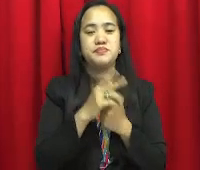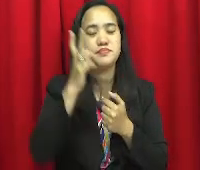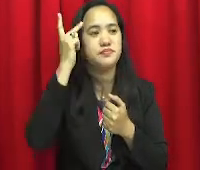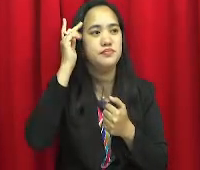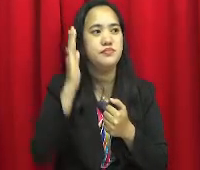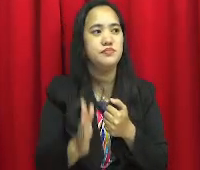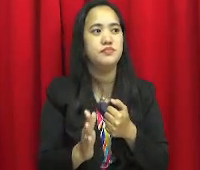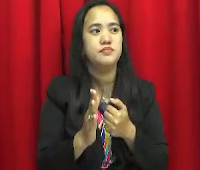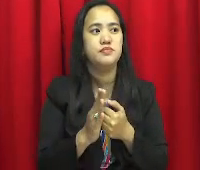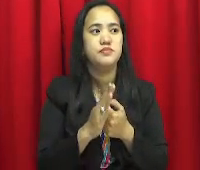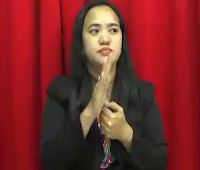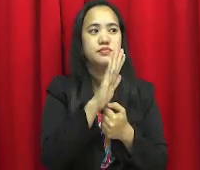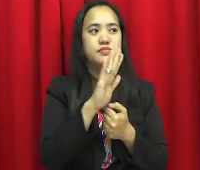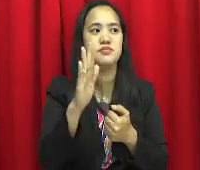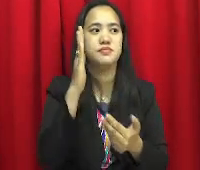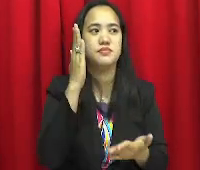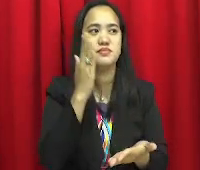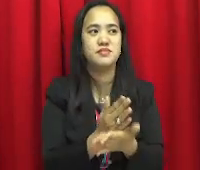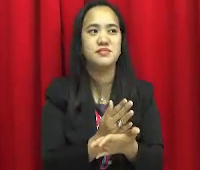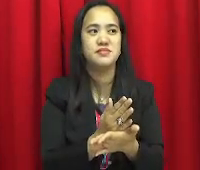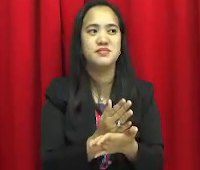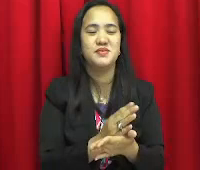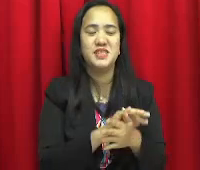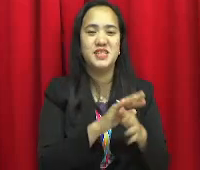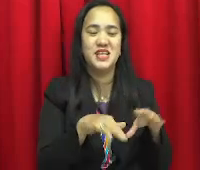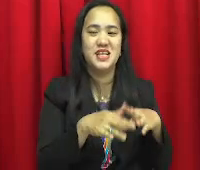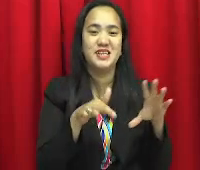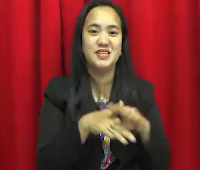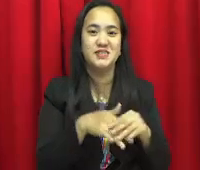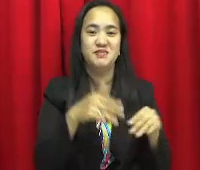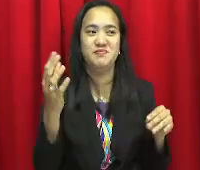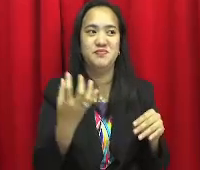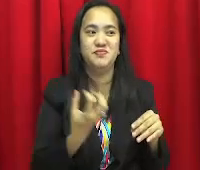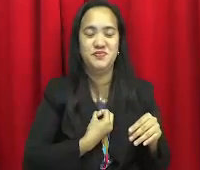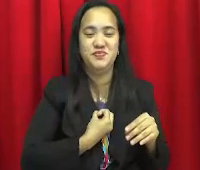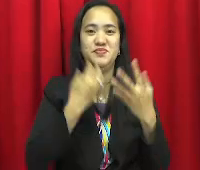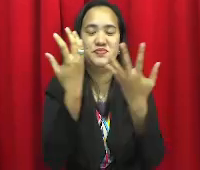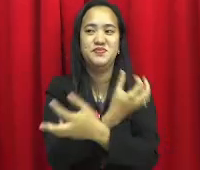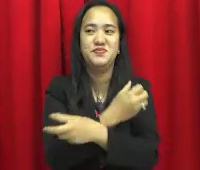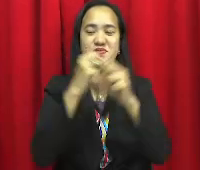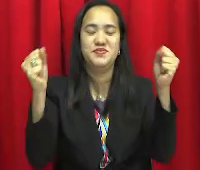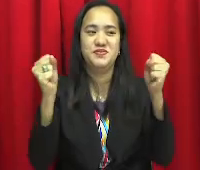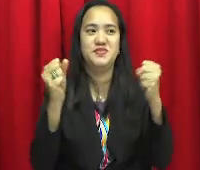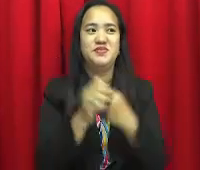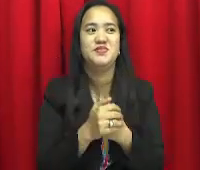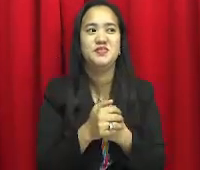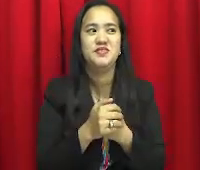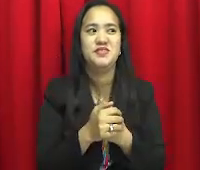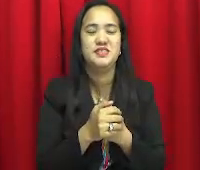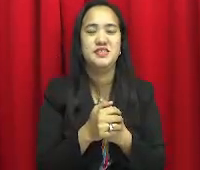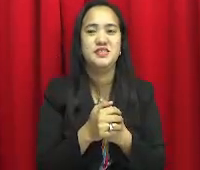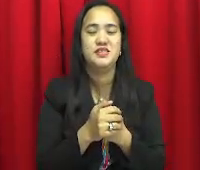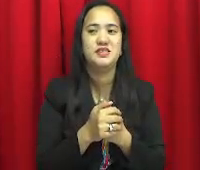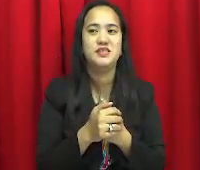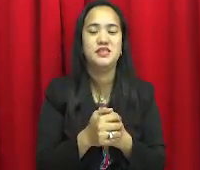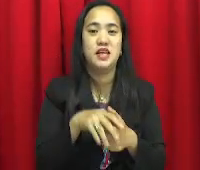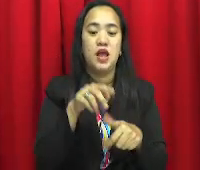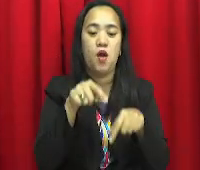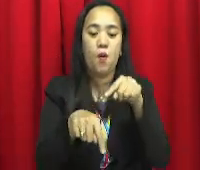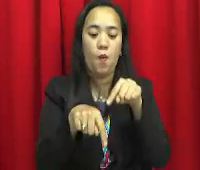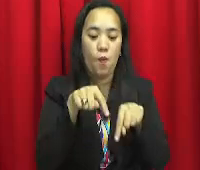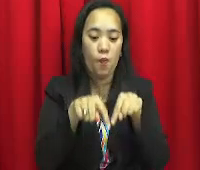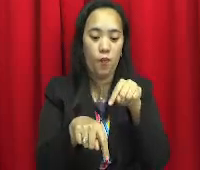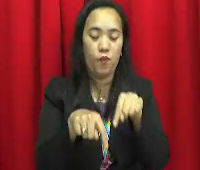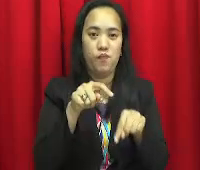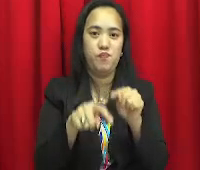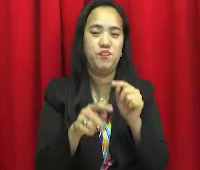you will start working out your salvation. Hanggat hindi nagiging maayos ang paa mo, hanggat hindi nagiging maayos